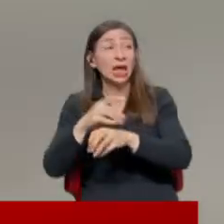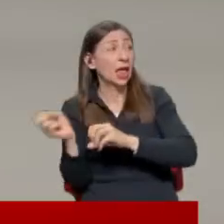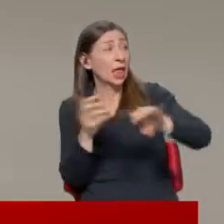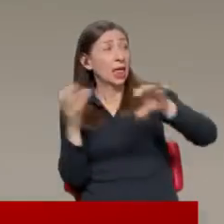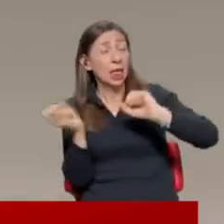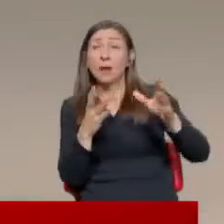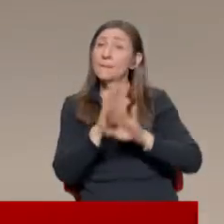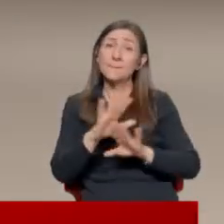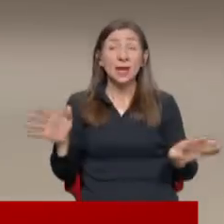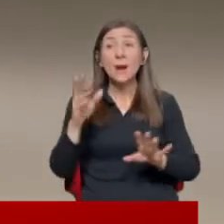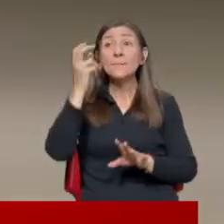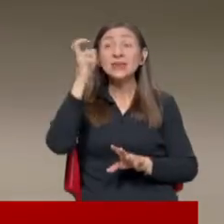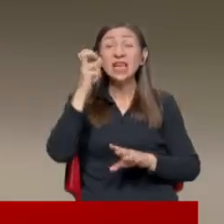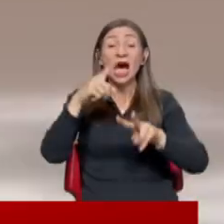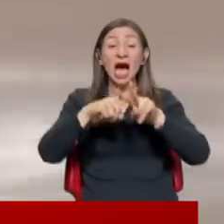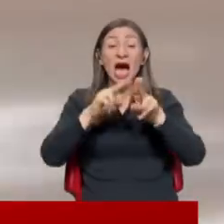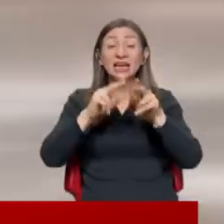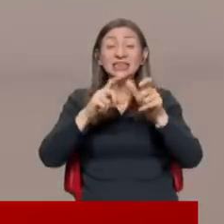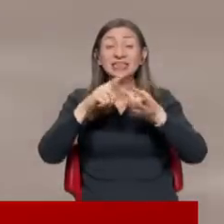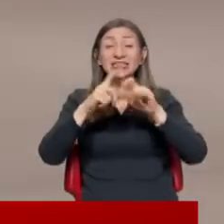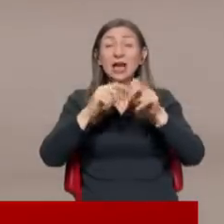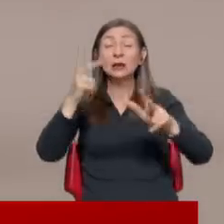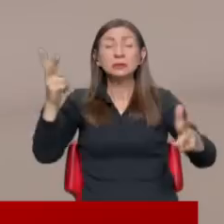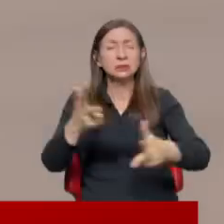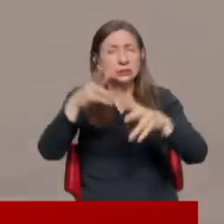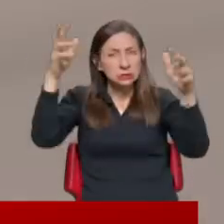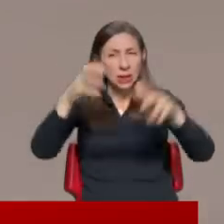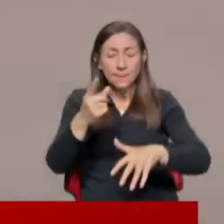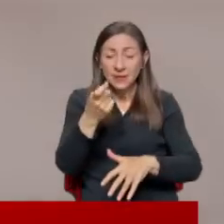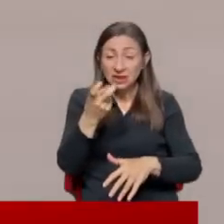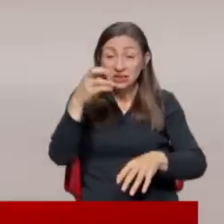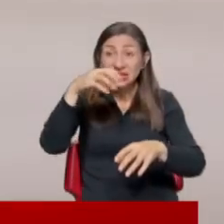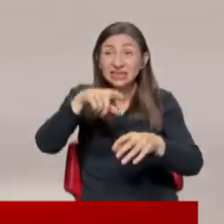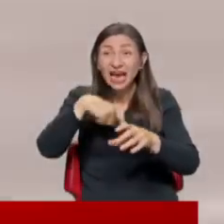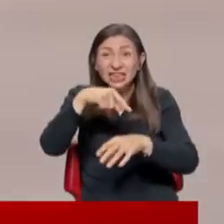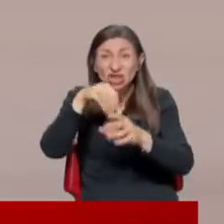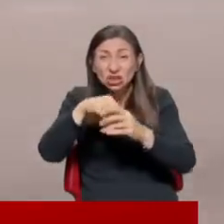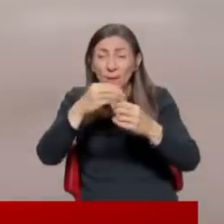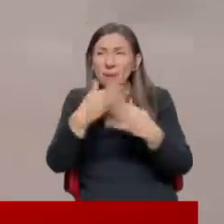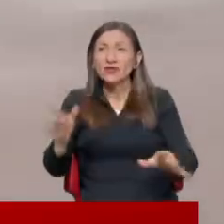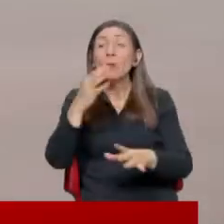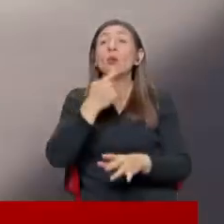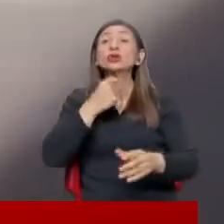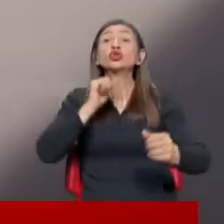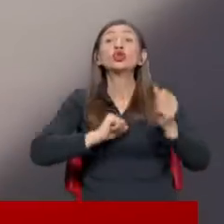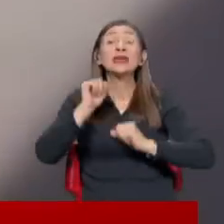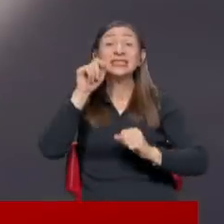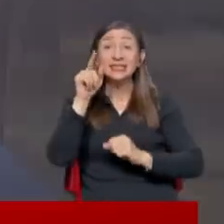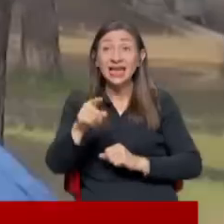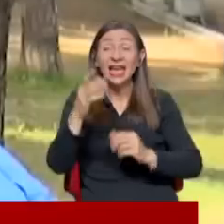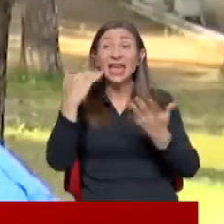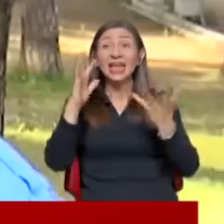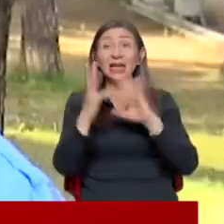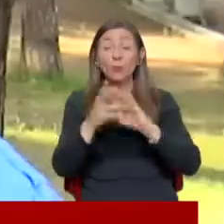hastanelere sevk edildi. Manisa Akhisar'da şiddetli yağış birkaç saat içinde hayatı felç etti. Boğaziçi Üniversitesi